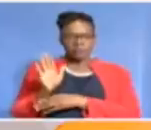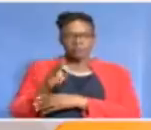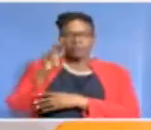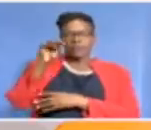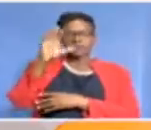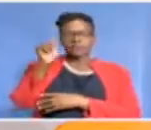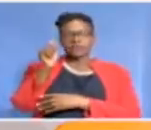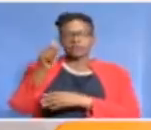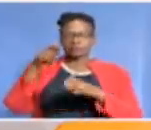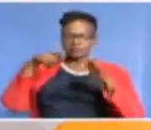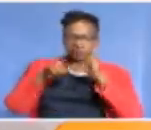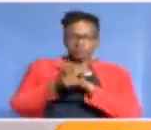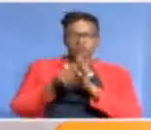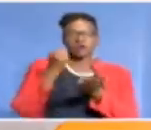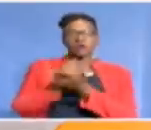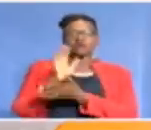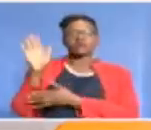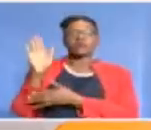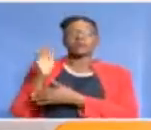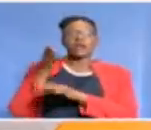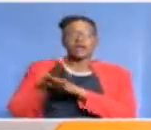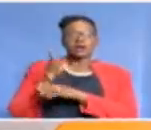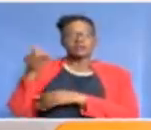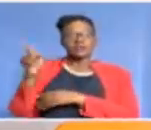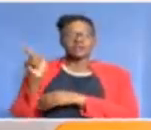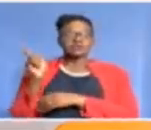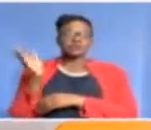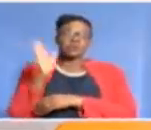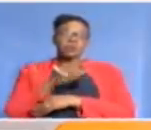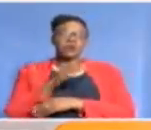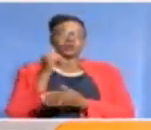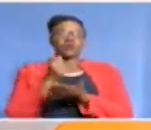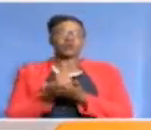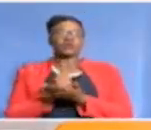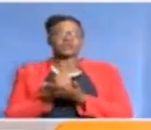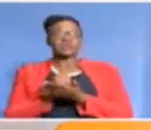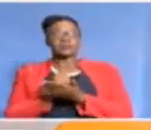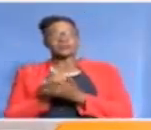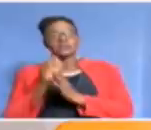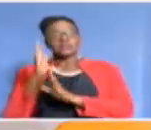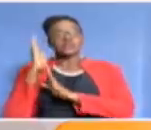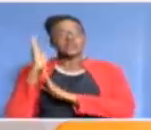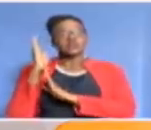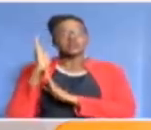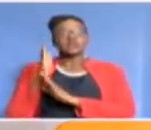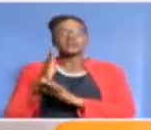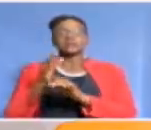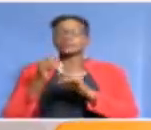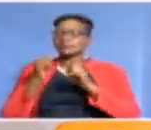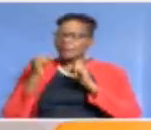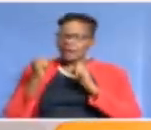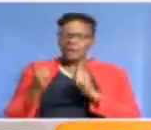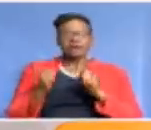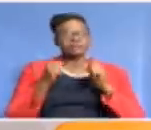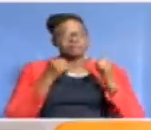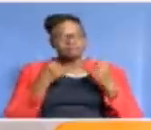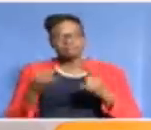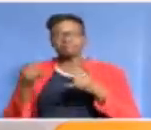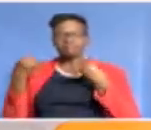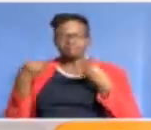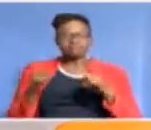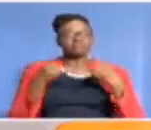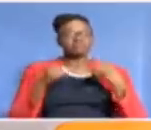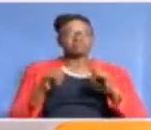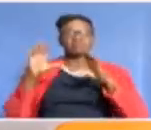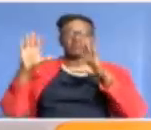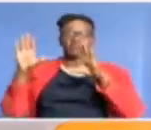ofisi yake baada ya Elachi kurejea ofisini huku maafisa wa usalama wakiwa na kibarua cha ziada kutuliza hamaki zao. Enoxicole